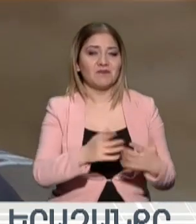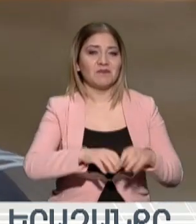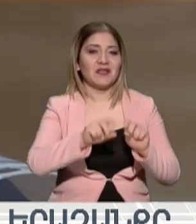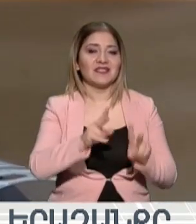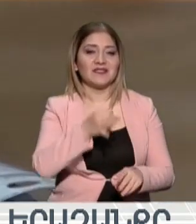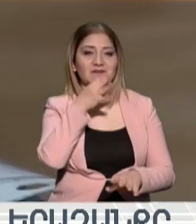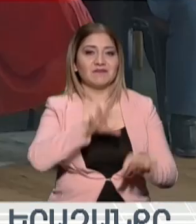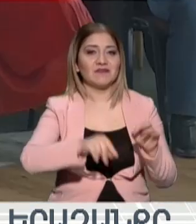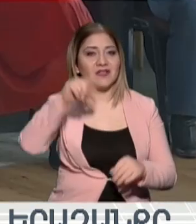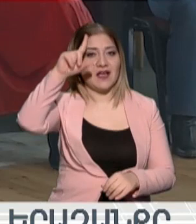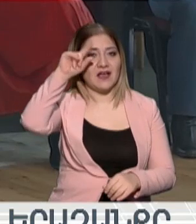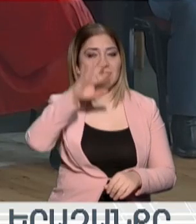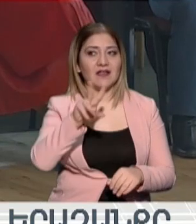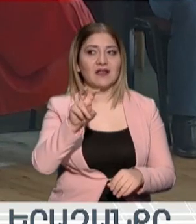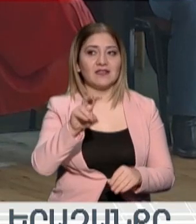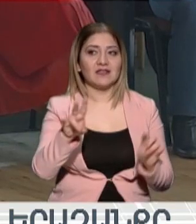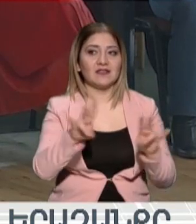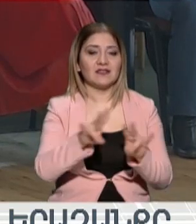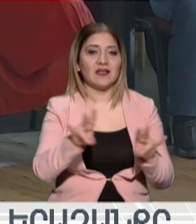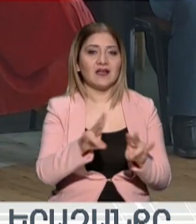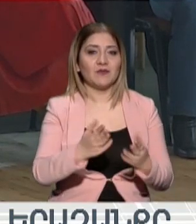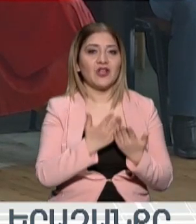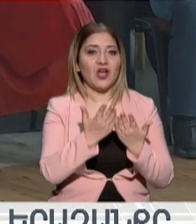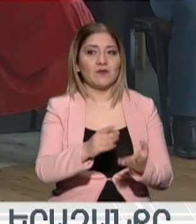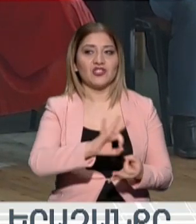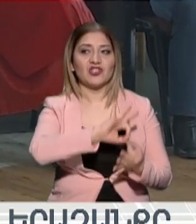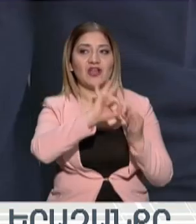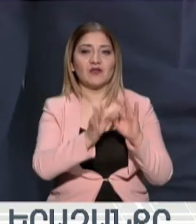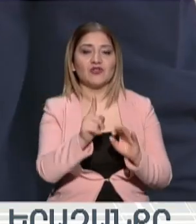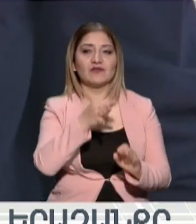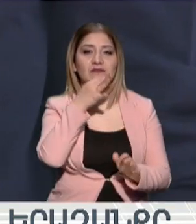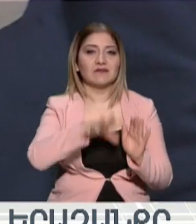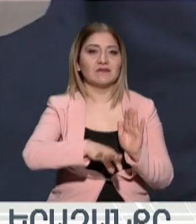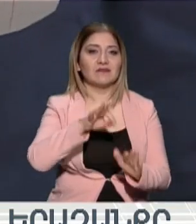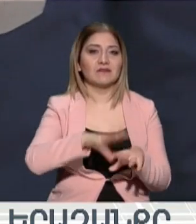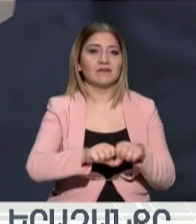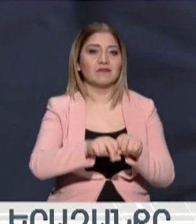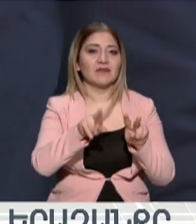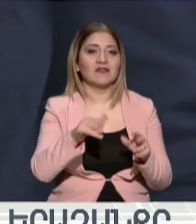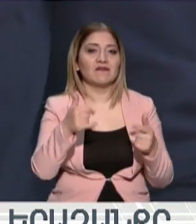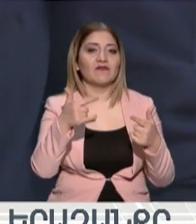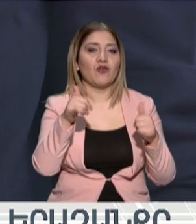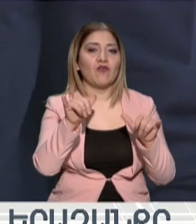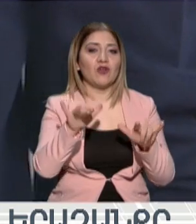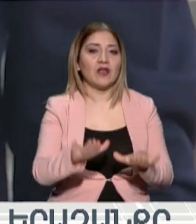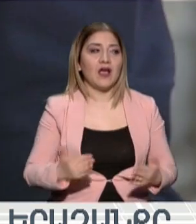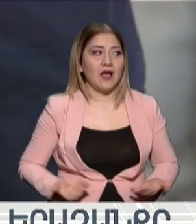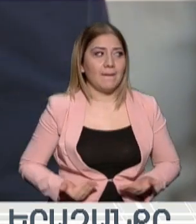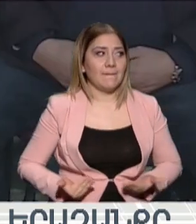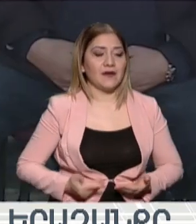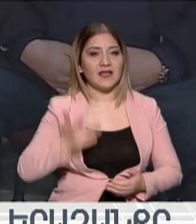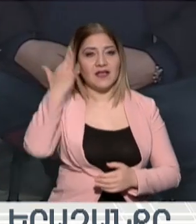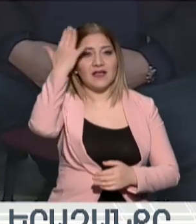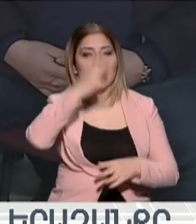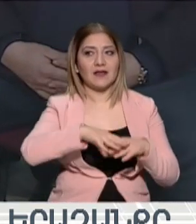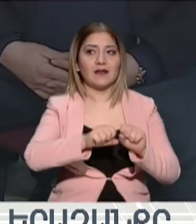և Արցախի սոցապնախարարների մոտ կարդում են իրենց շարադրությունները, թե ինչ են ուզում դառնալ, որտեղ ապրել։ Ապա ամեն մեկին իր